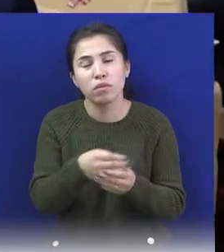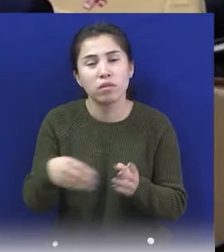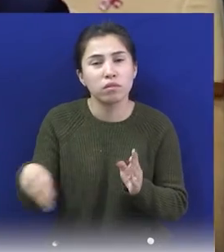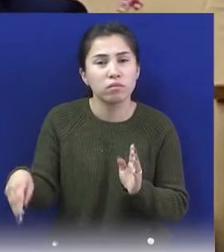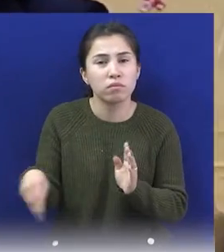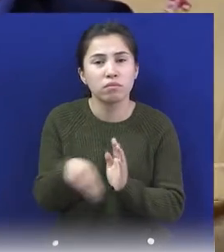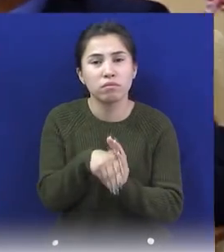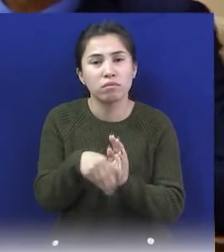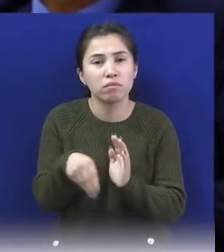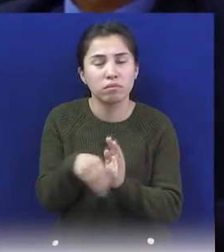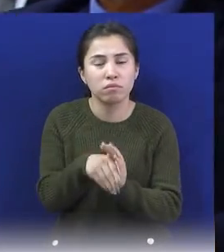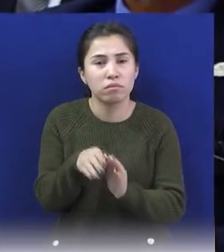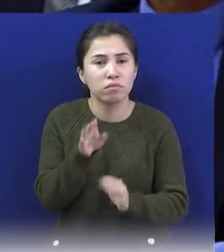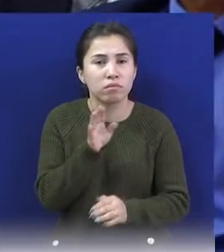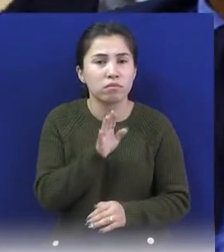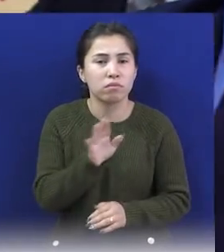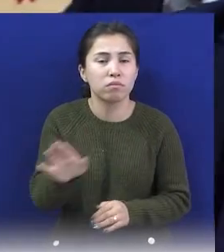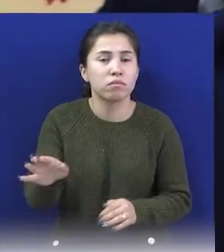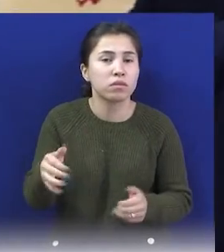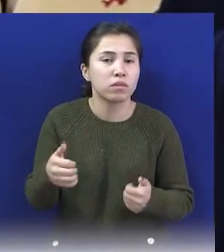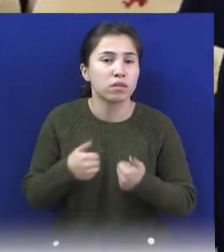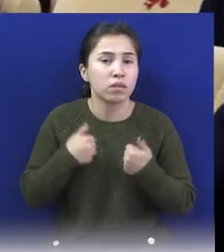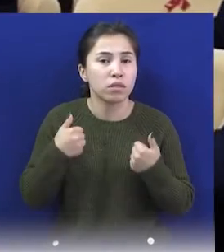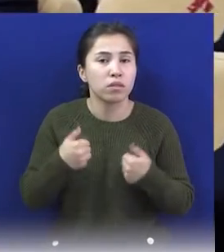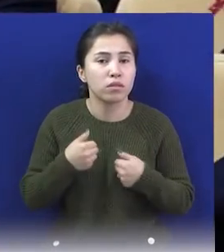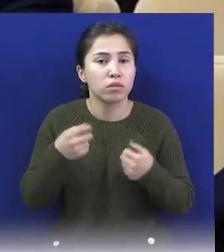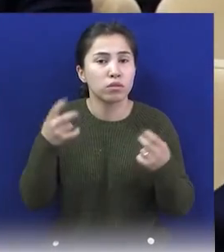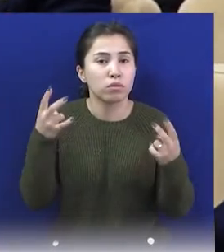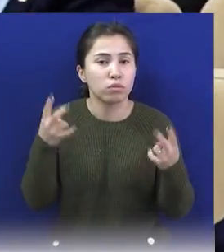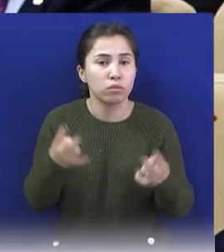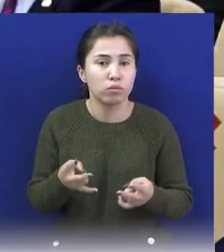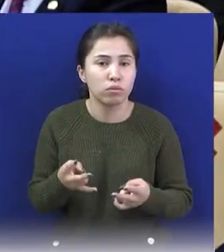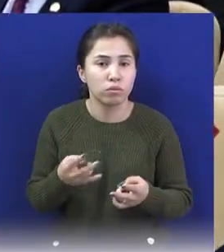переписи населения. Кулеш Умурзакова, Ернар Сатыбалды, 77 News.